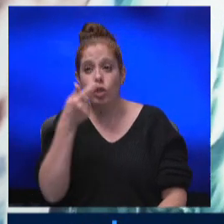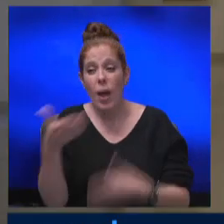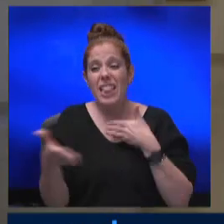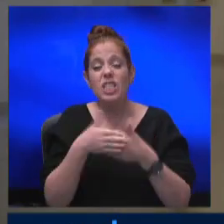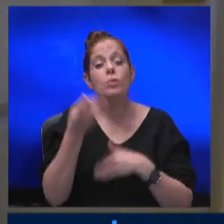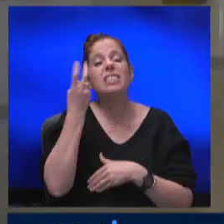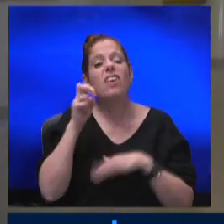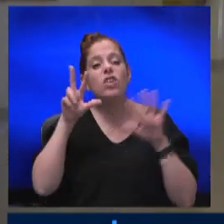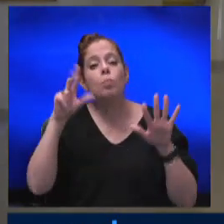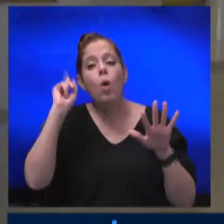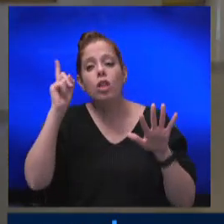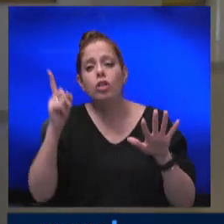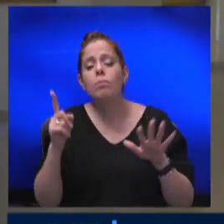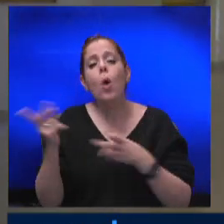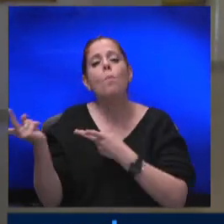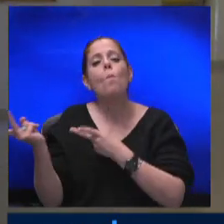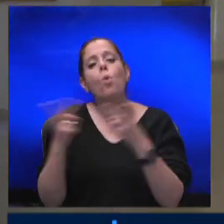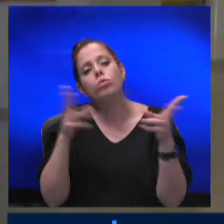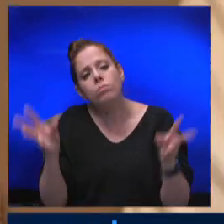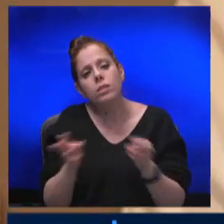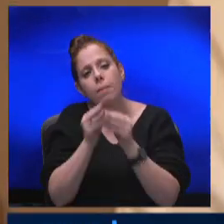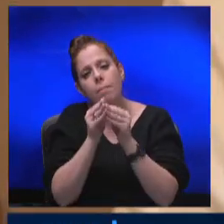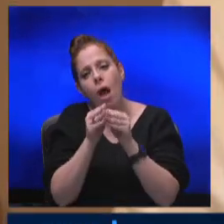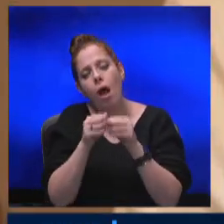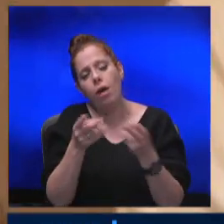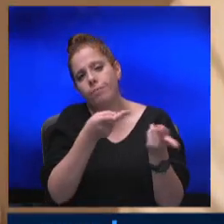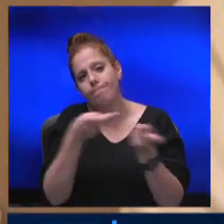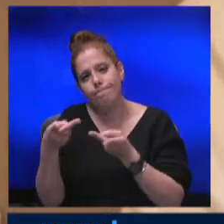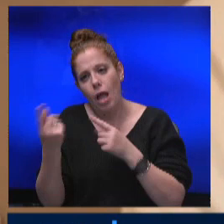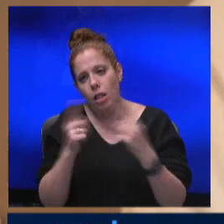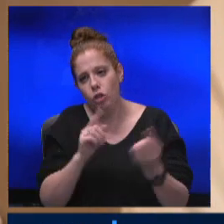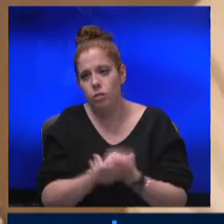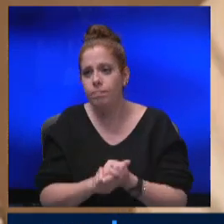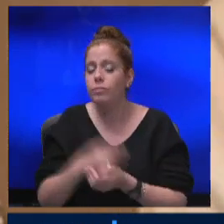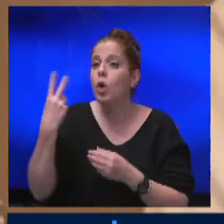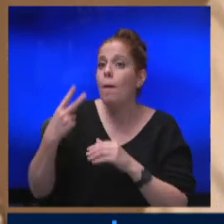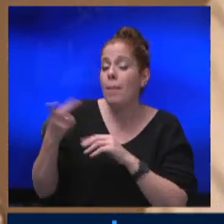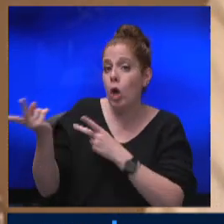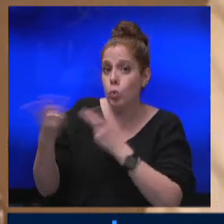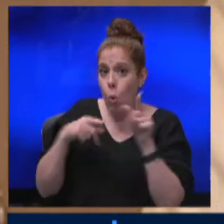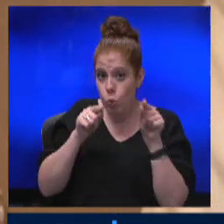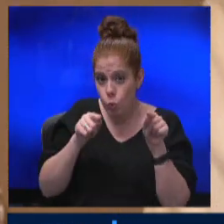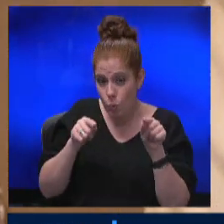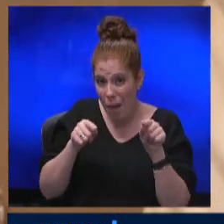שנים, היו מאושפזים זה לצד זו. יומיים אחרי שהוא אושפז, היא התאשפזה.